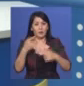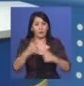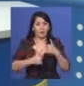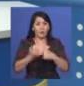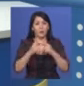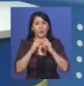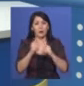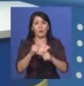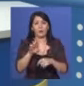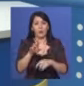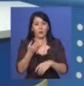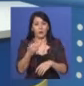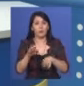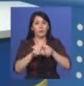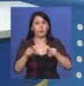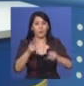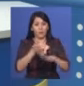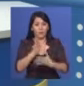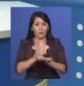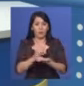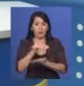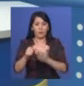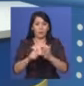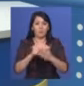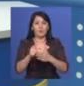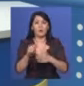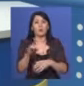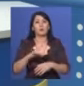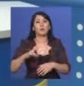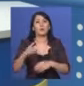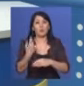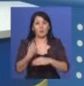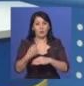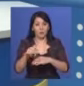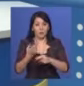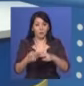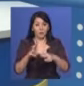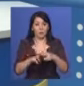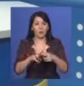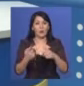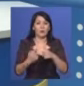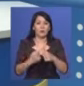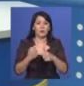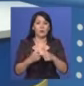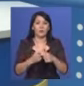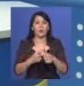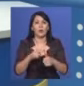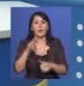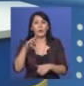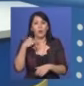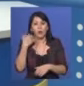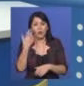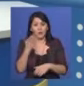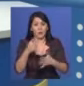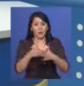болады. Особый акциялық нанын тек қаламыздың сауда орындарынан ғана емес, аудандарында да сатып алуға болады. Аталған шара қай